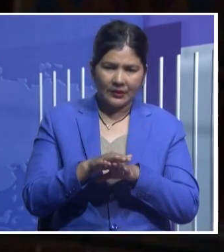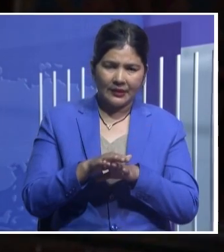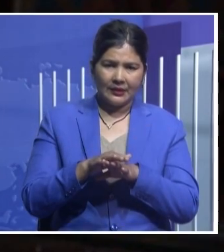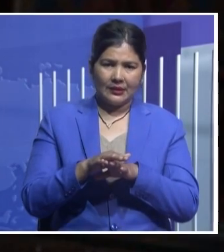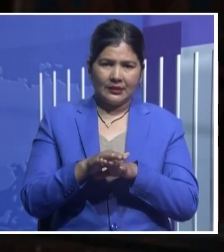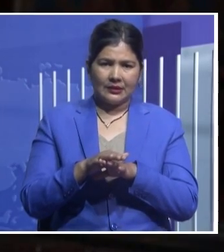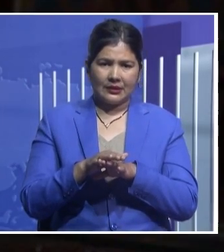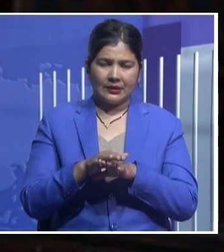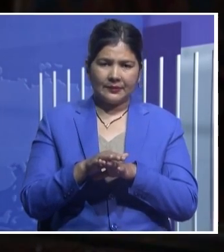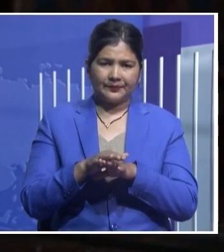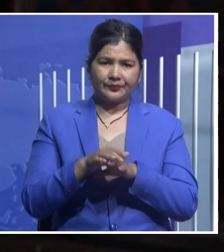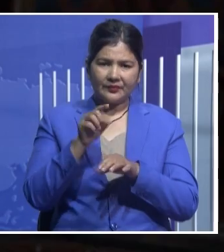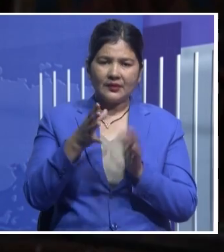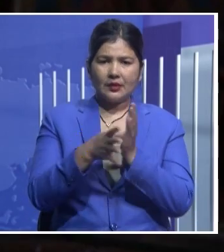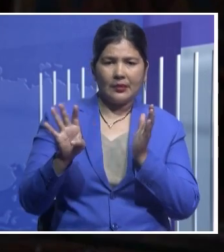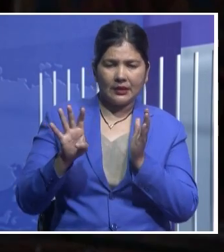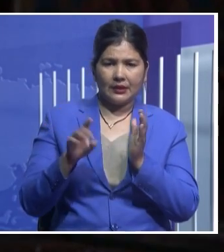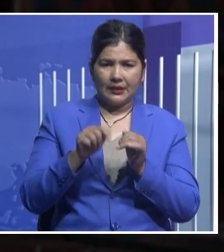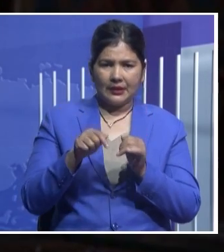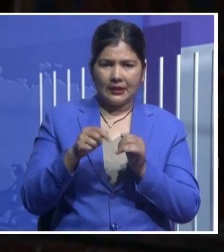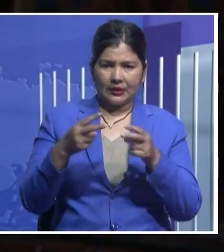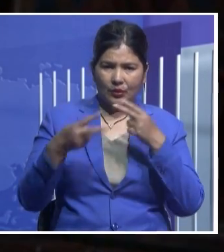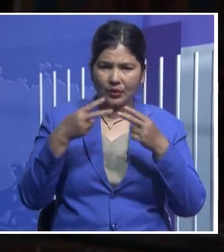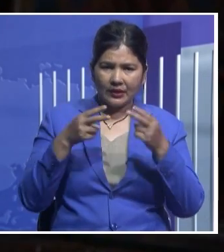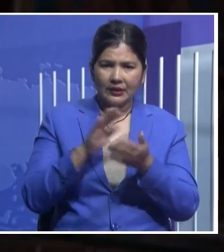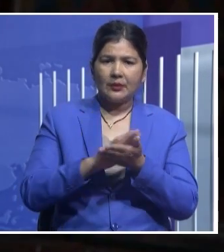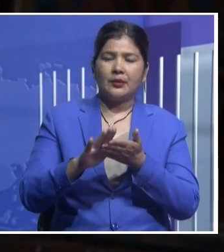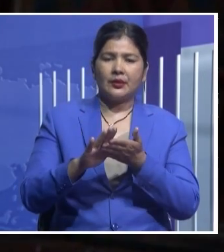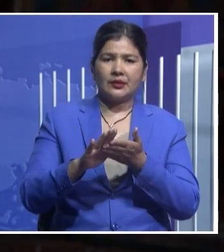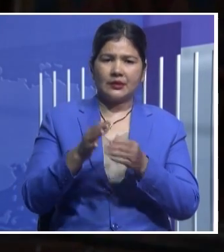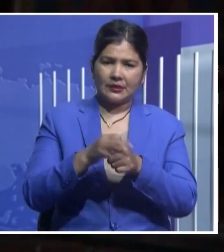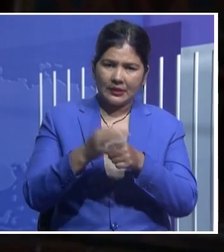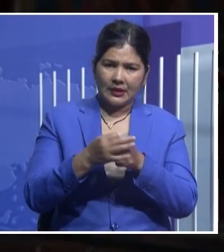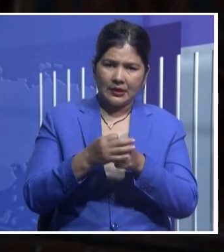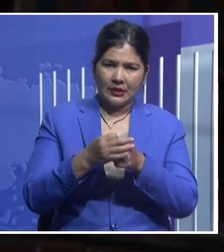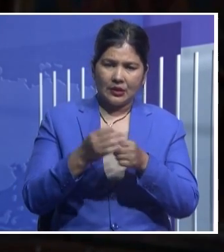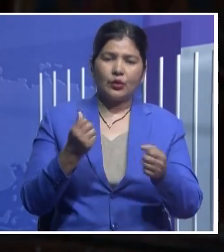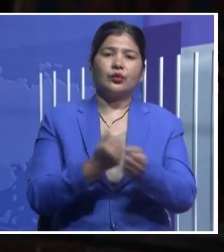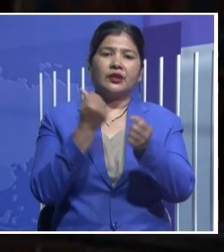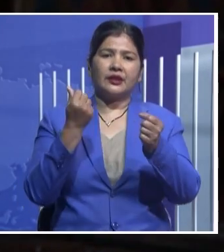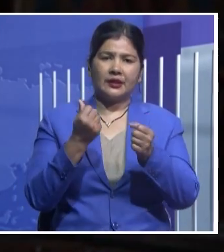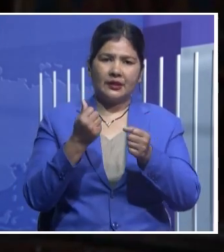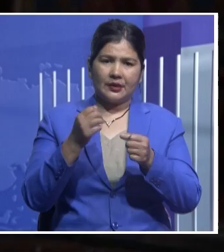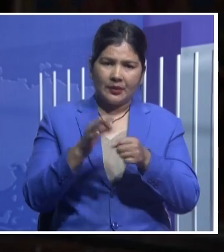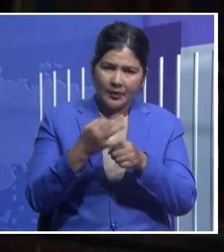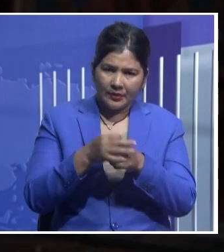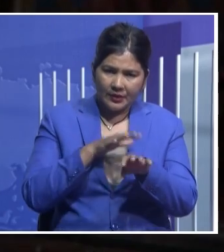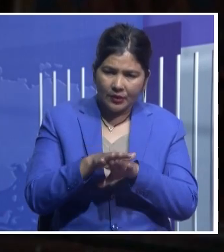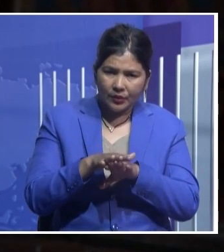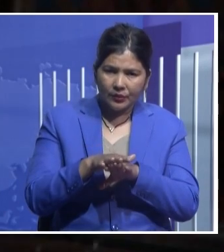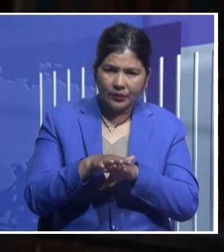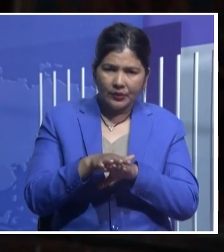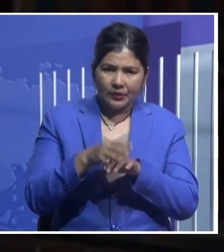एउटा हुन्छ, त्यसबाट यहाँका होटल व्यावसायिक, उद्योगिक व्यावसायिकहरू